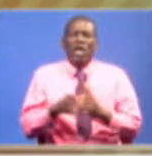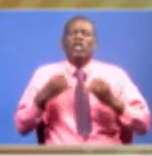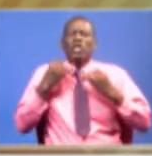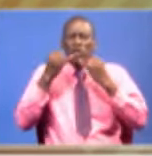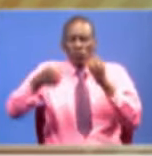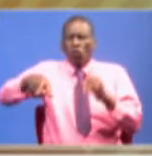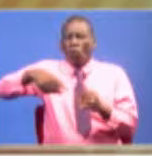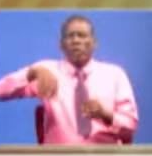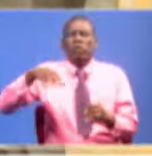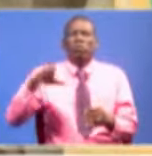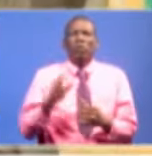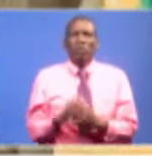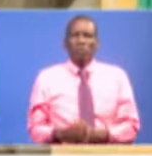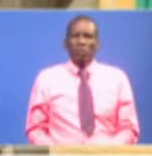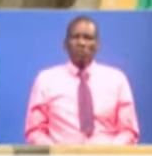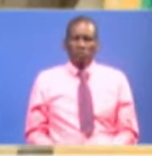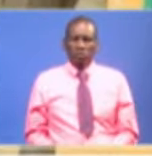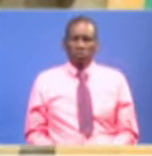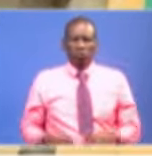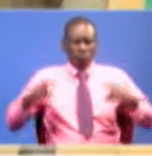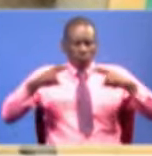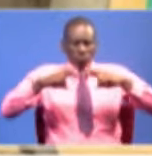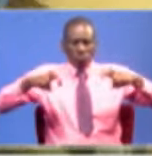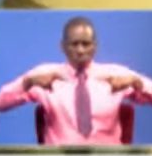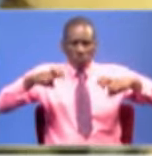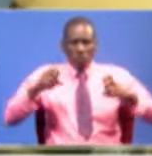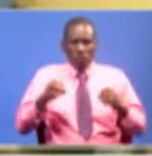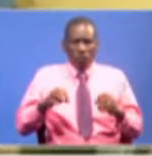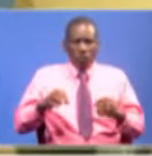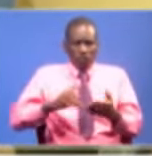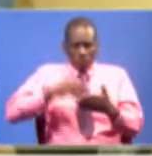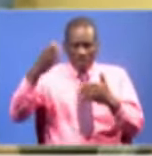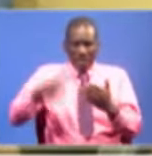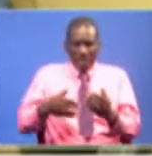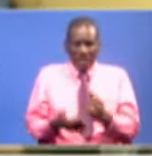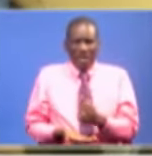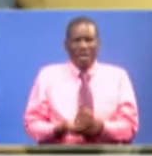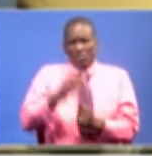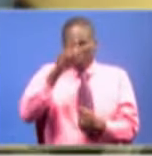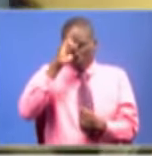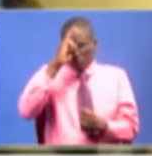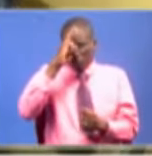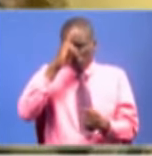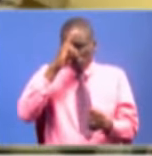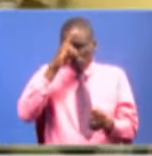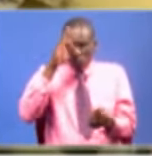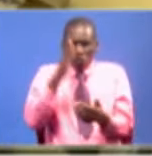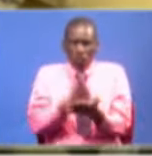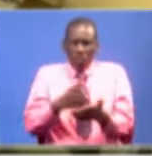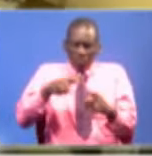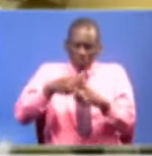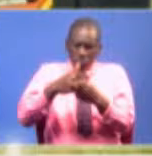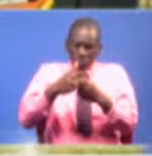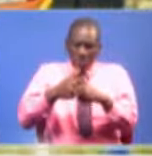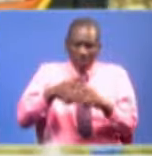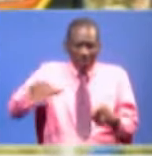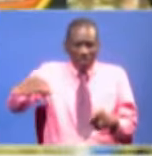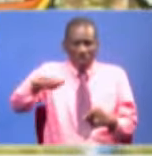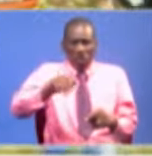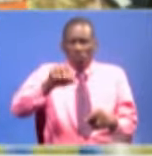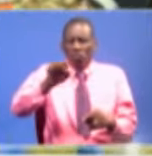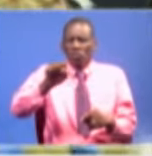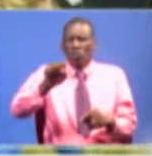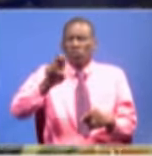zaidi. Msako huu wa wikendi uliwawezesha polisi kugundua karakana hii katika eneo la Subaru